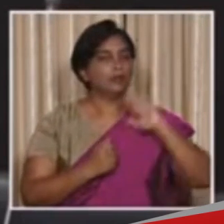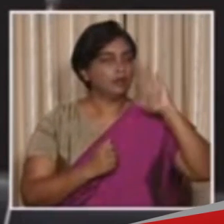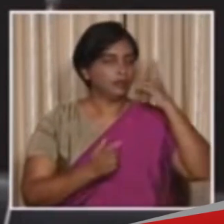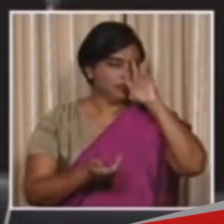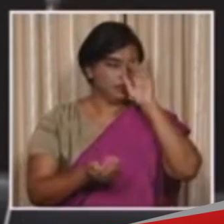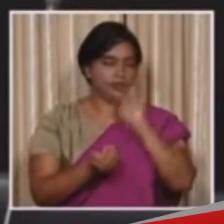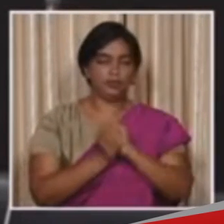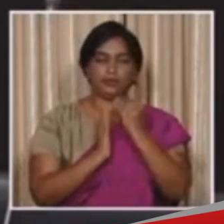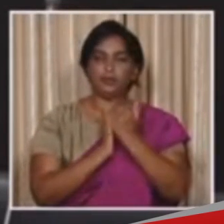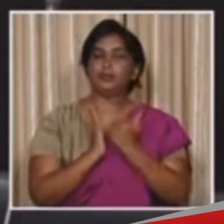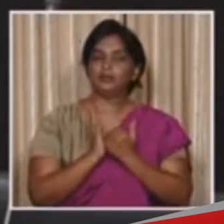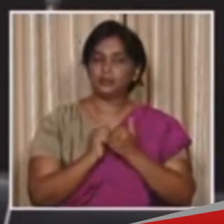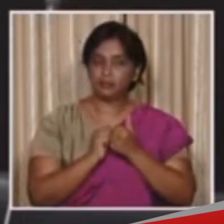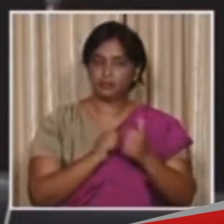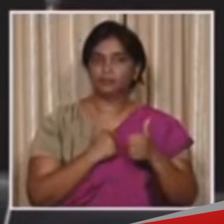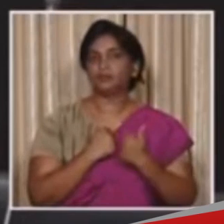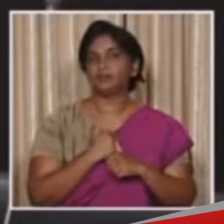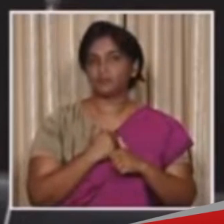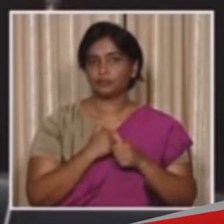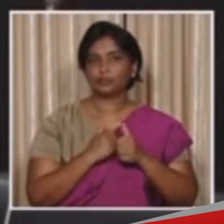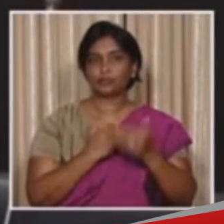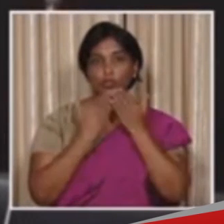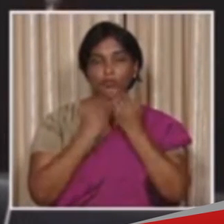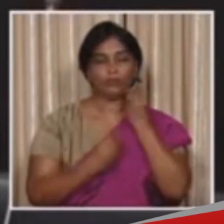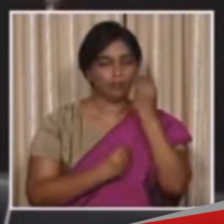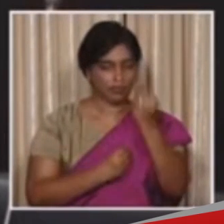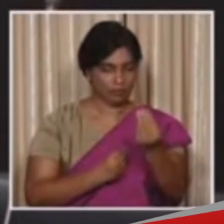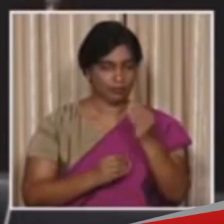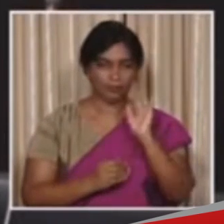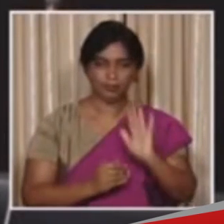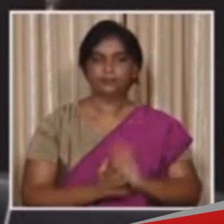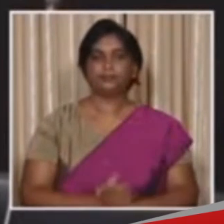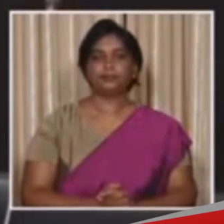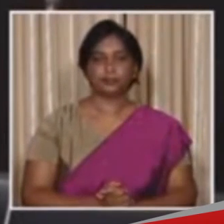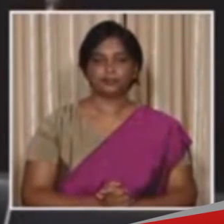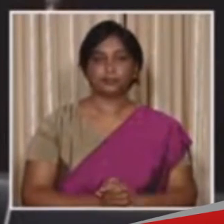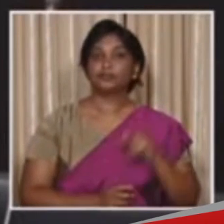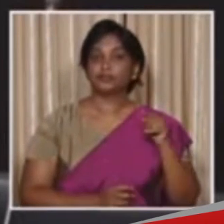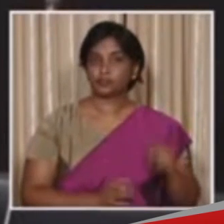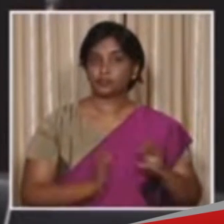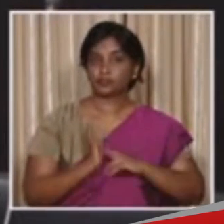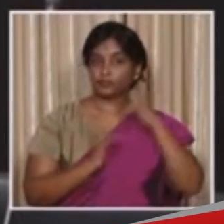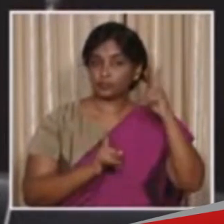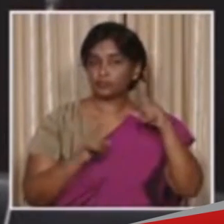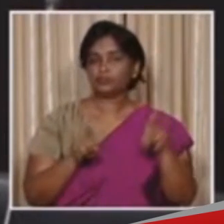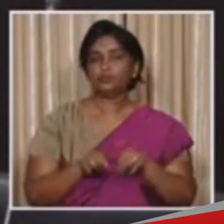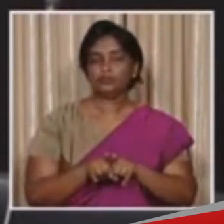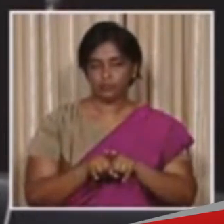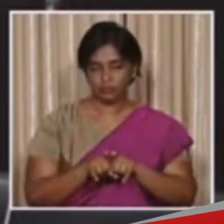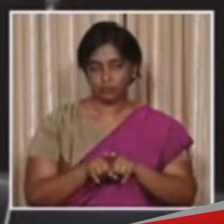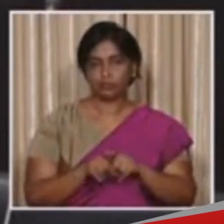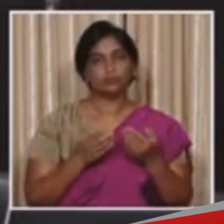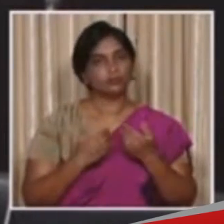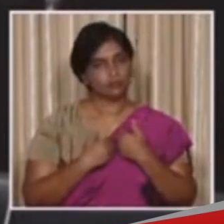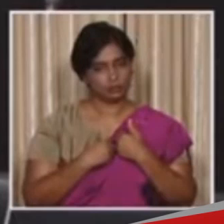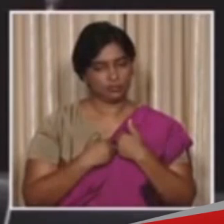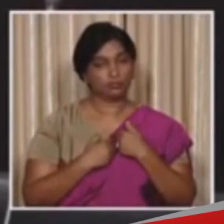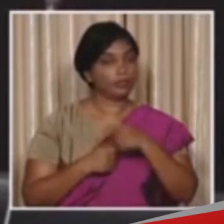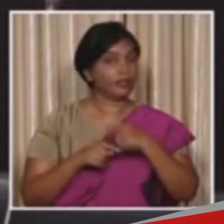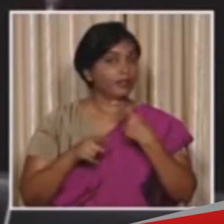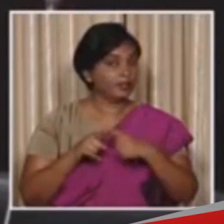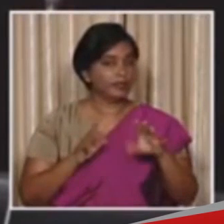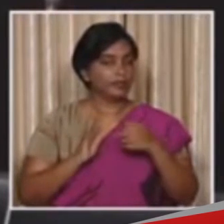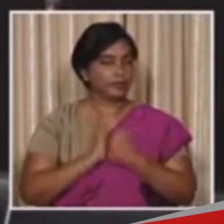ආරක්ෂක වැඩපිළිවෙලක් සකස් කිරීමට උපදෙස් ලබා දී තිබෙනවා මේක ජාතික වශයෙන් අපි මේ විතරක් නෙමේ